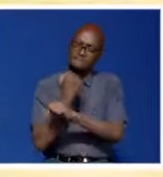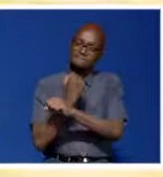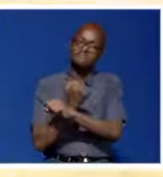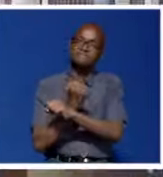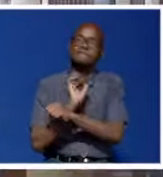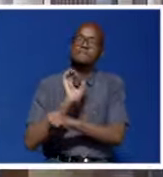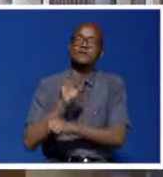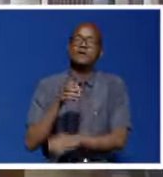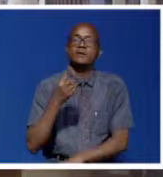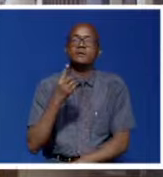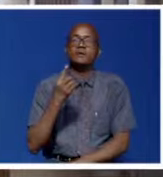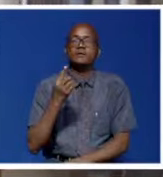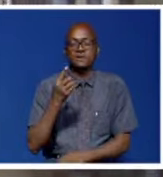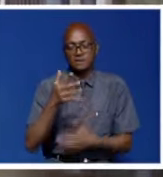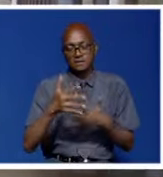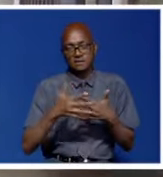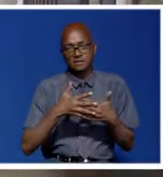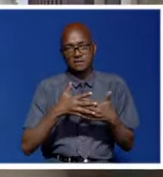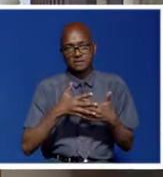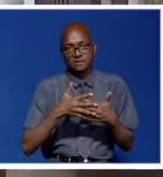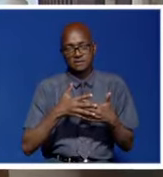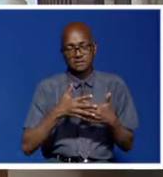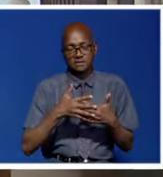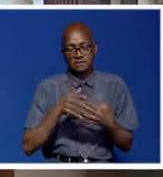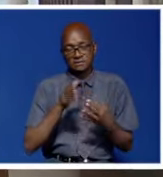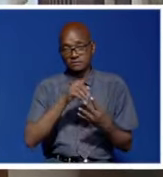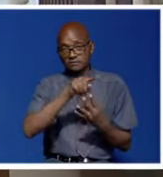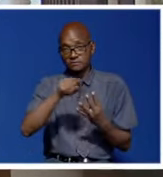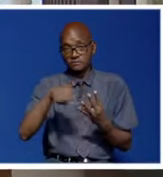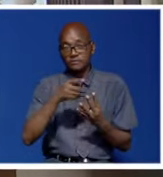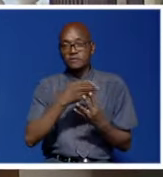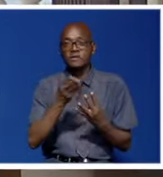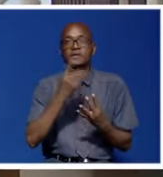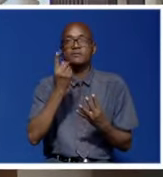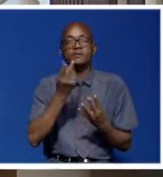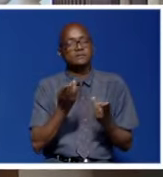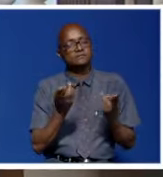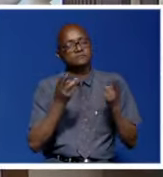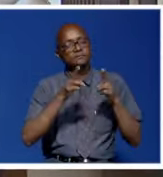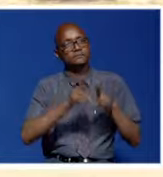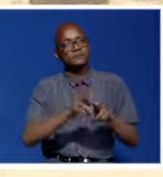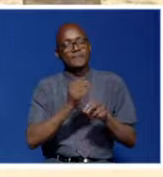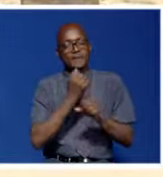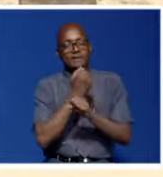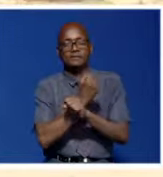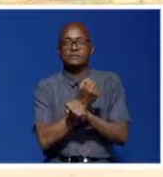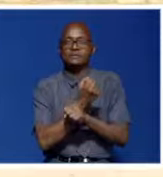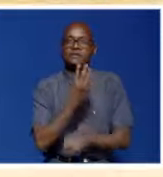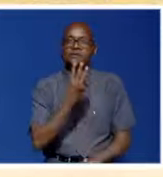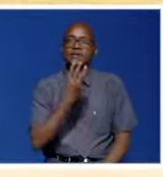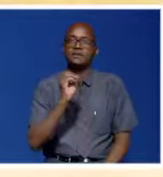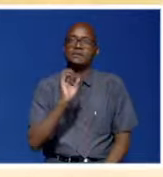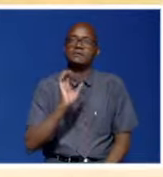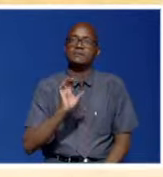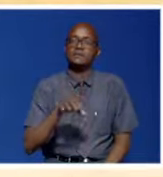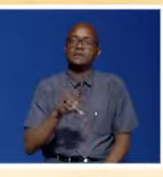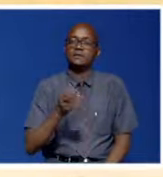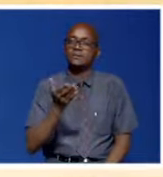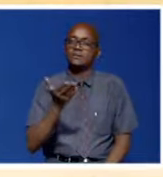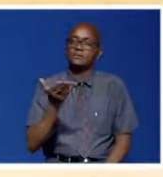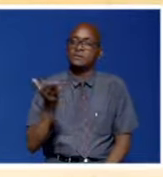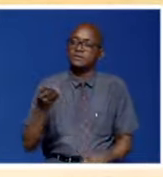cha mwaka mmoja jela. Na kati ya hao washtakiwa, mmoja alihukumiwa kifungo cha miaka 30 na